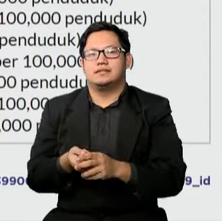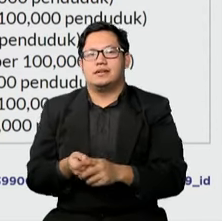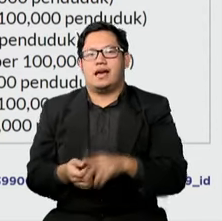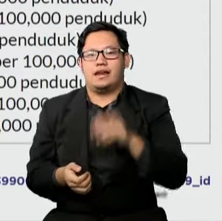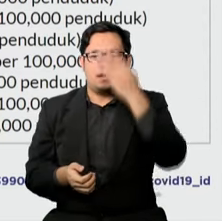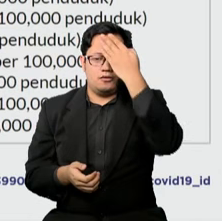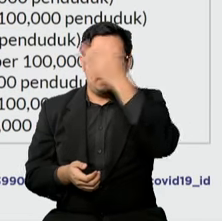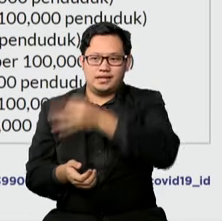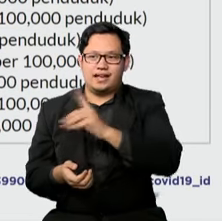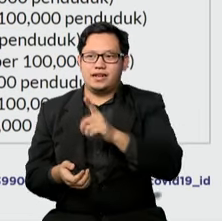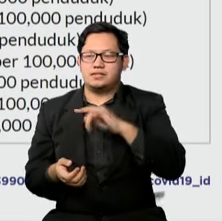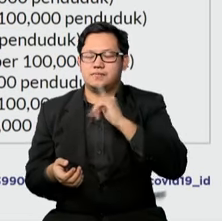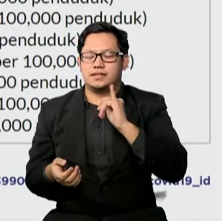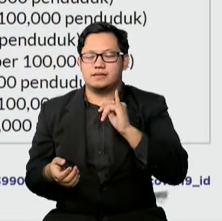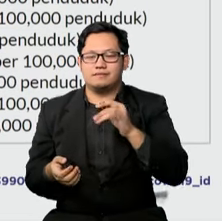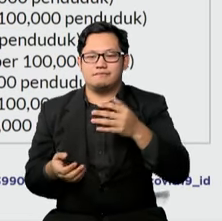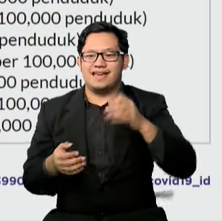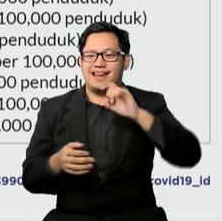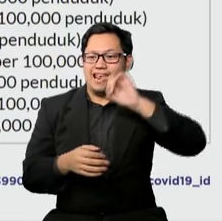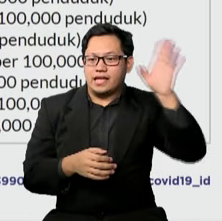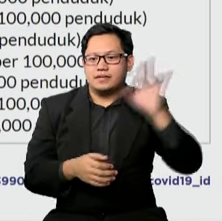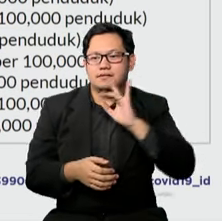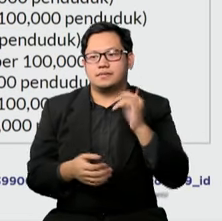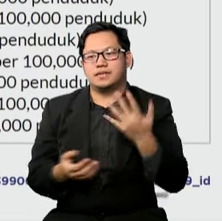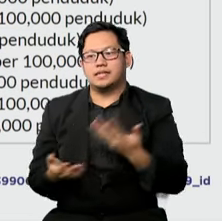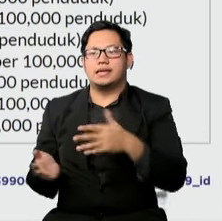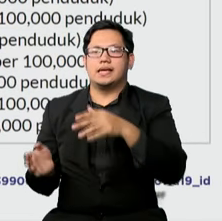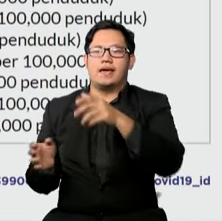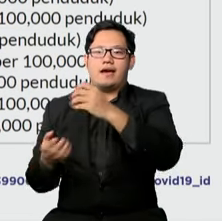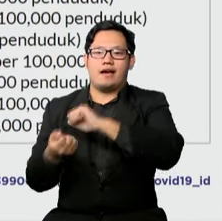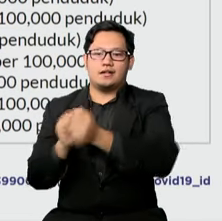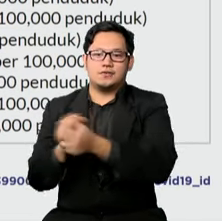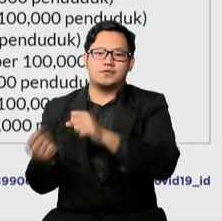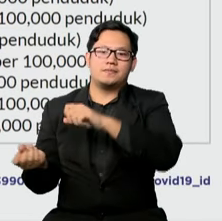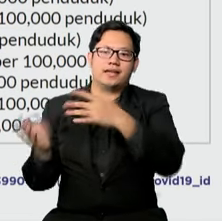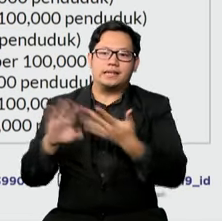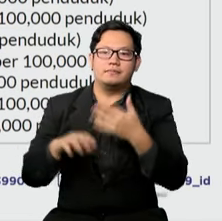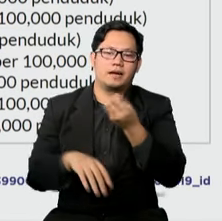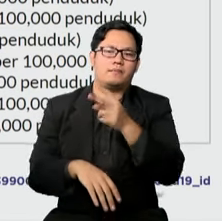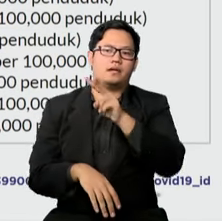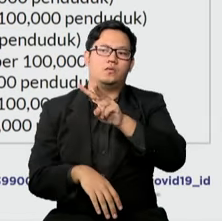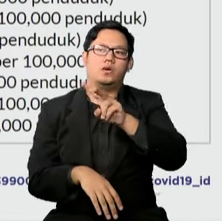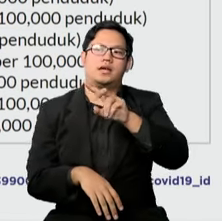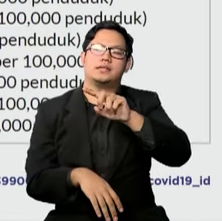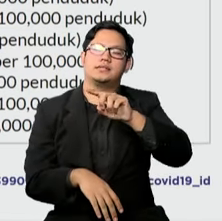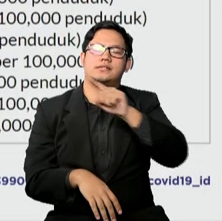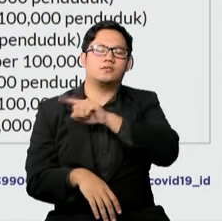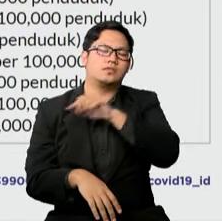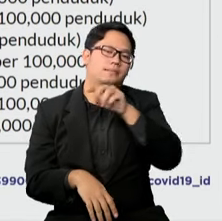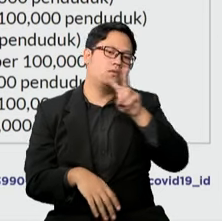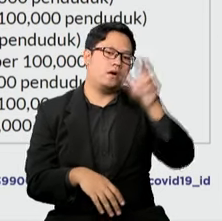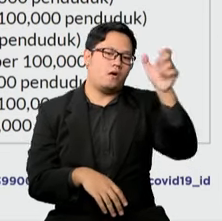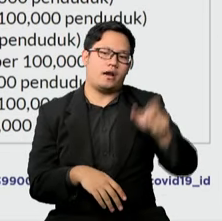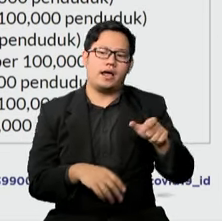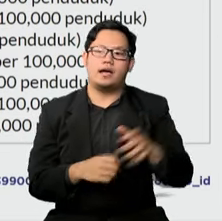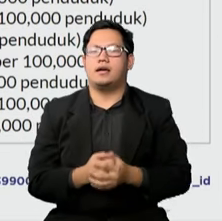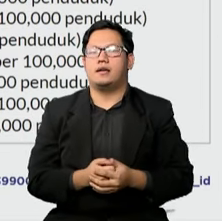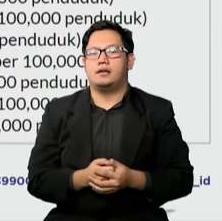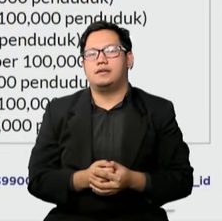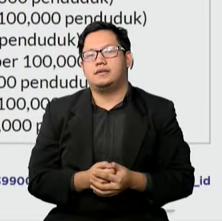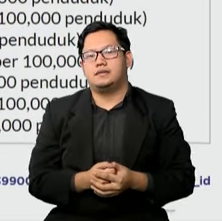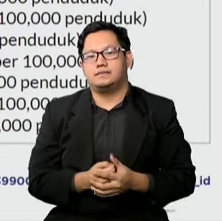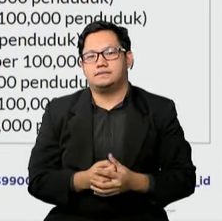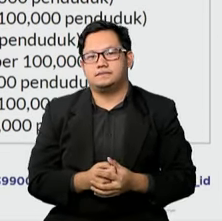kematiannya 2-5 orang jadi kalau kita ingin melihat Indonesia yang diatas lima angka kematian yaitu hanya 67r